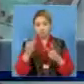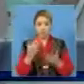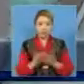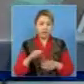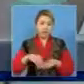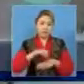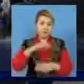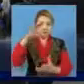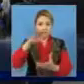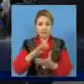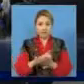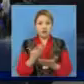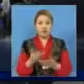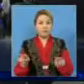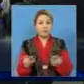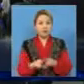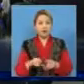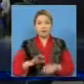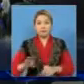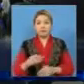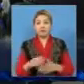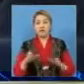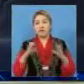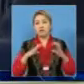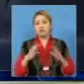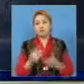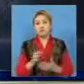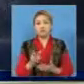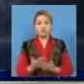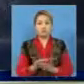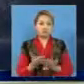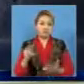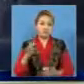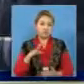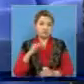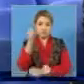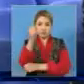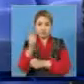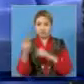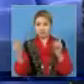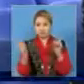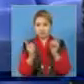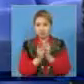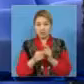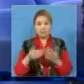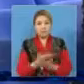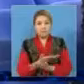әкімдік жұмысымен танысты. Сондай-ақ аудандағы қазынашылық, салық және төтенше жағдай қызметкерлерімен жүздесіп,